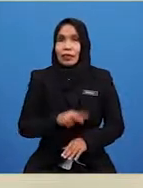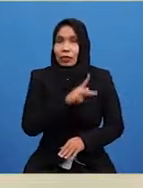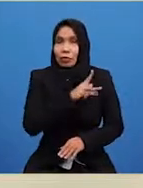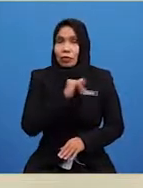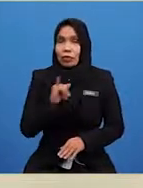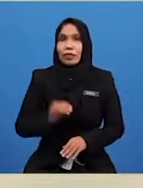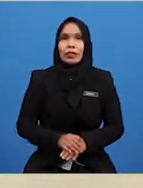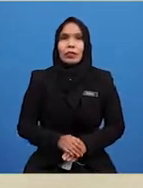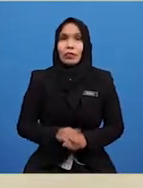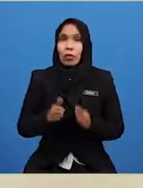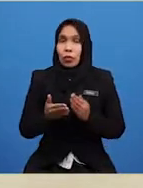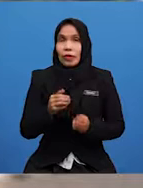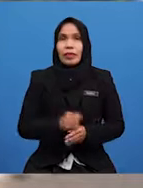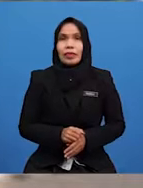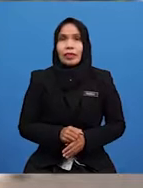Sultan Melaka.